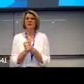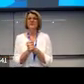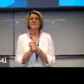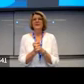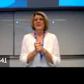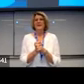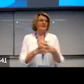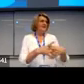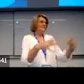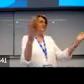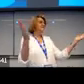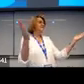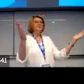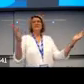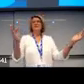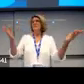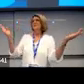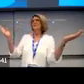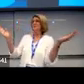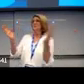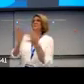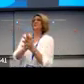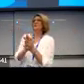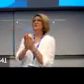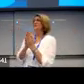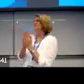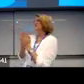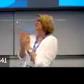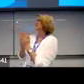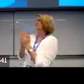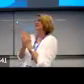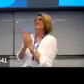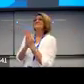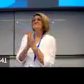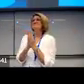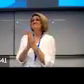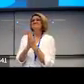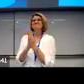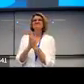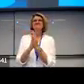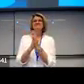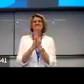de produire. Une question, combien d'entre vous ont déjà contribué à Wikipédia?